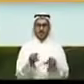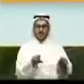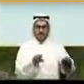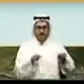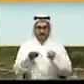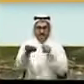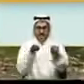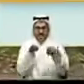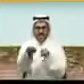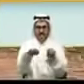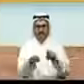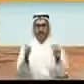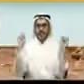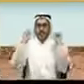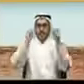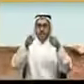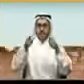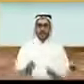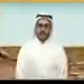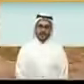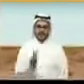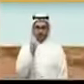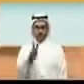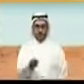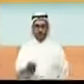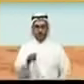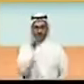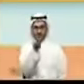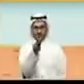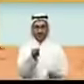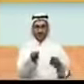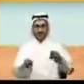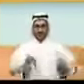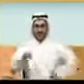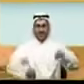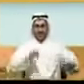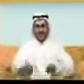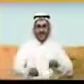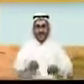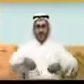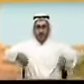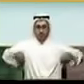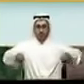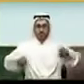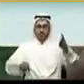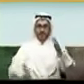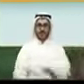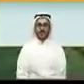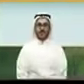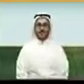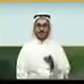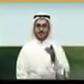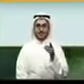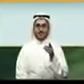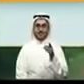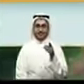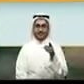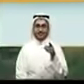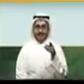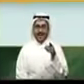بطولة العالم للراليات الإجابة عنه على متن سيارة فريقه هايونداي موتور سبورت حين